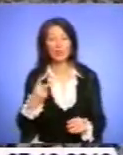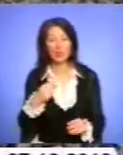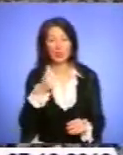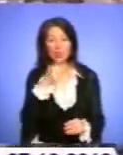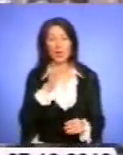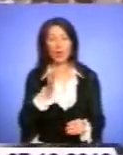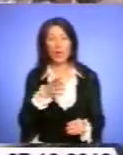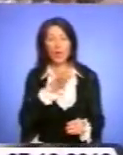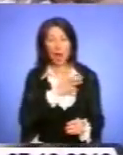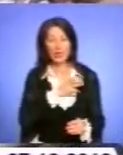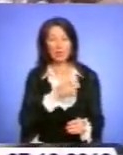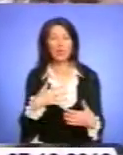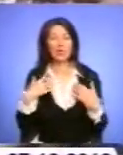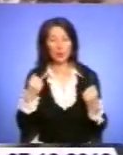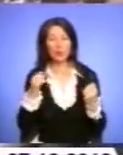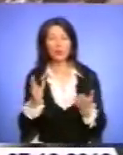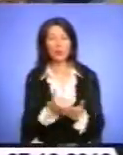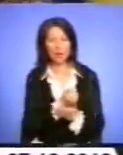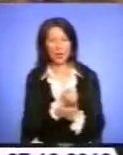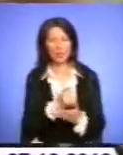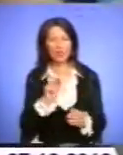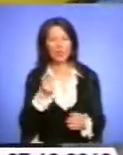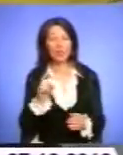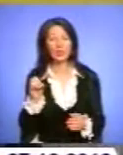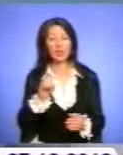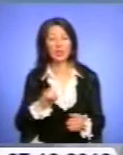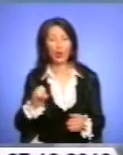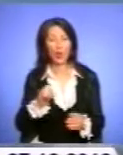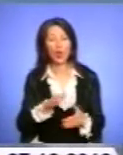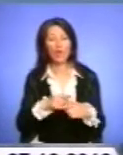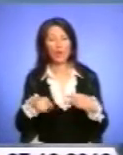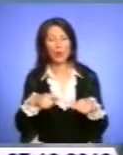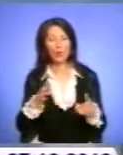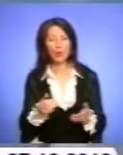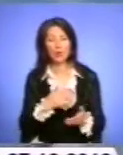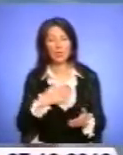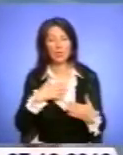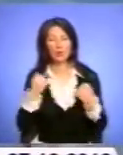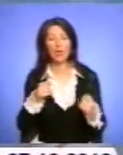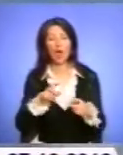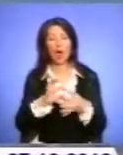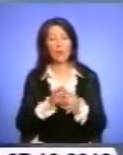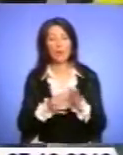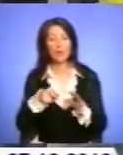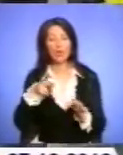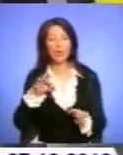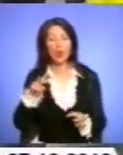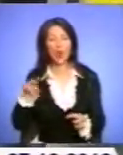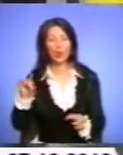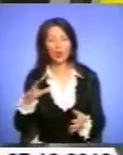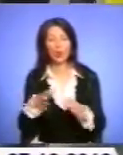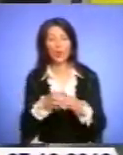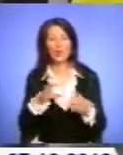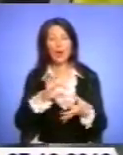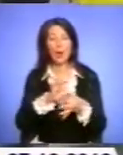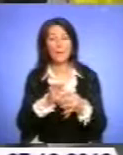для України на спортивні досягнення. Чемпіонат Європи з футболу, успіхи наших спортсменів на Олімпіаді в Лондоні, команда паралімпійців, що посіла